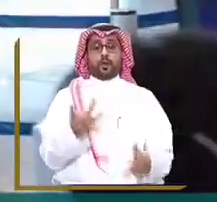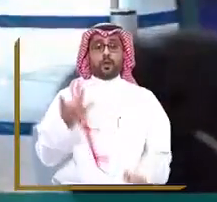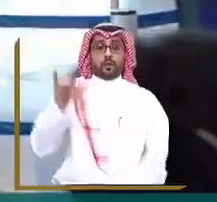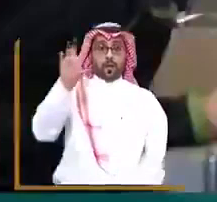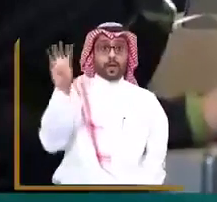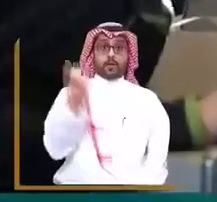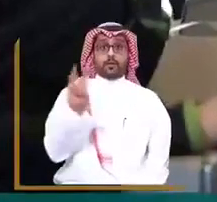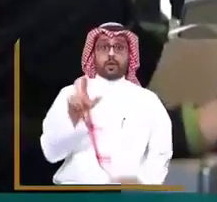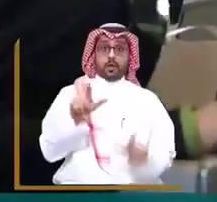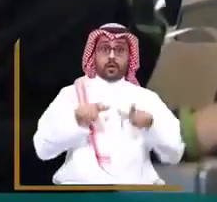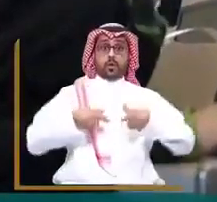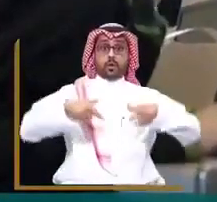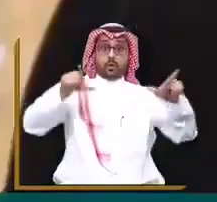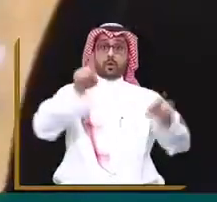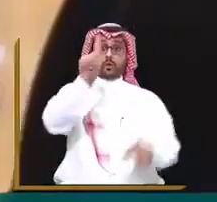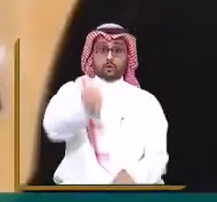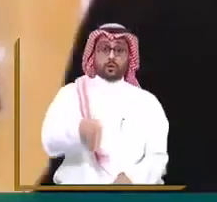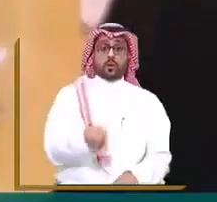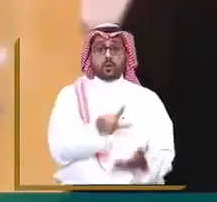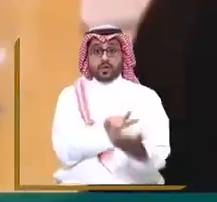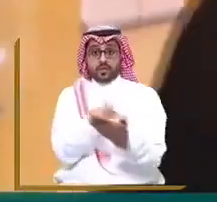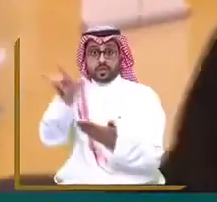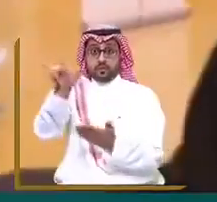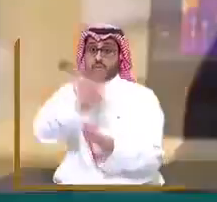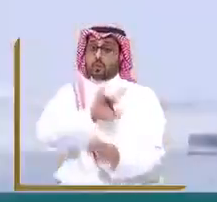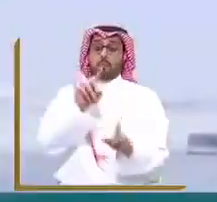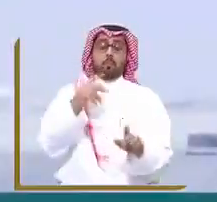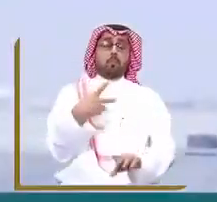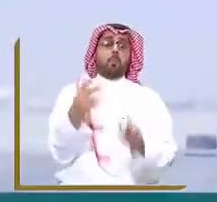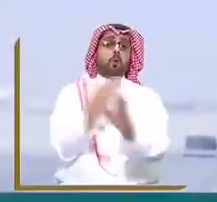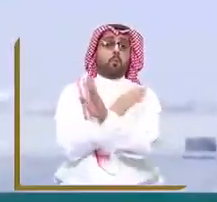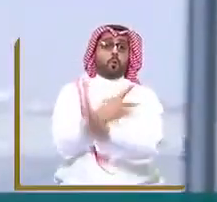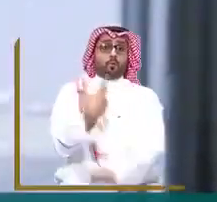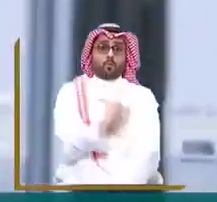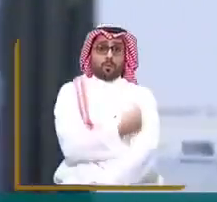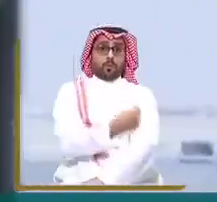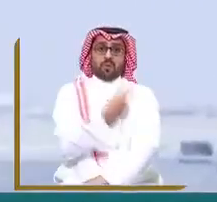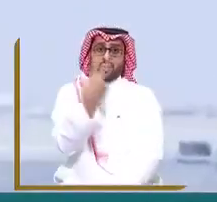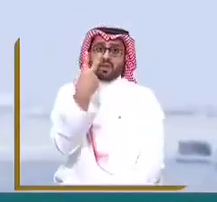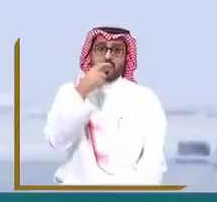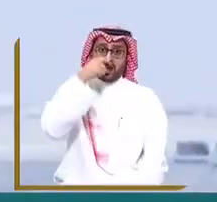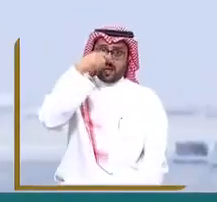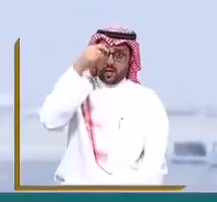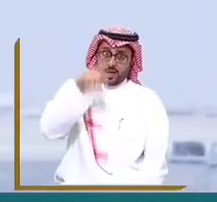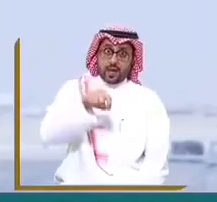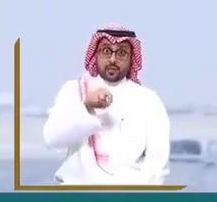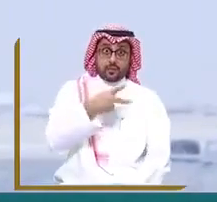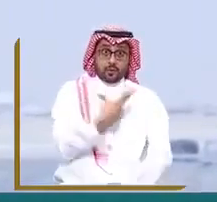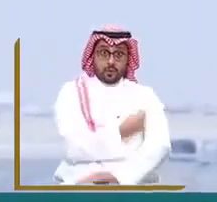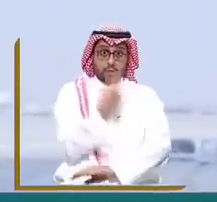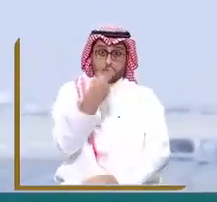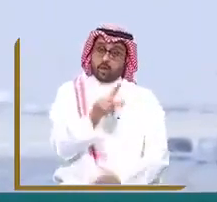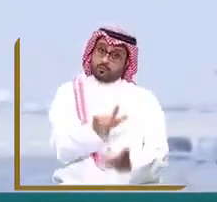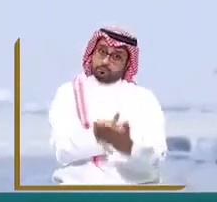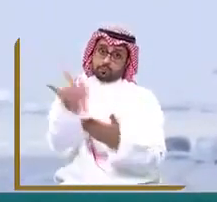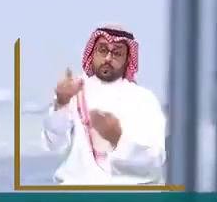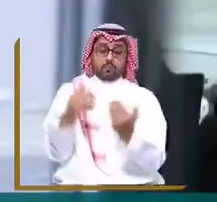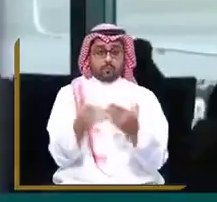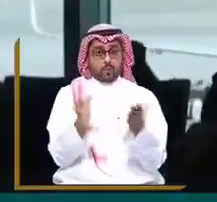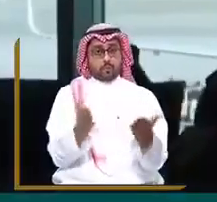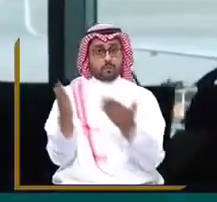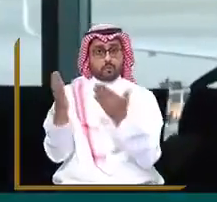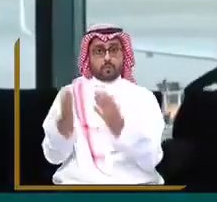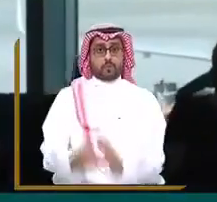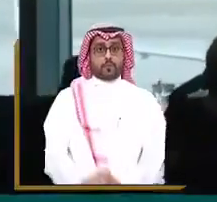والطيران المدني تصدر تعميما بعدم سماح سفر المواطنين للخارج إلا لمتلقي جرعتي